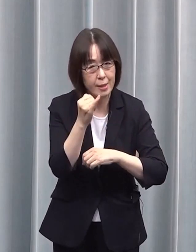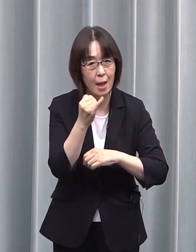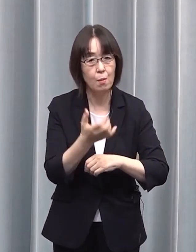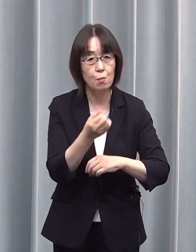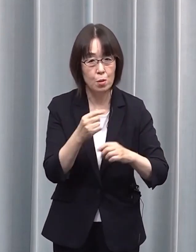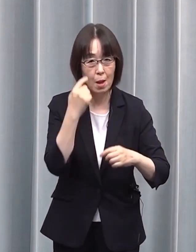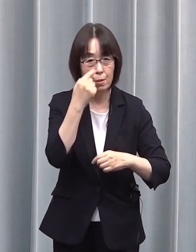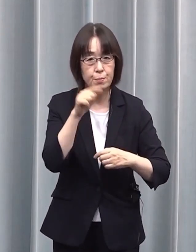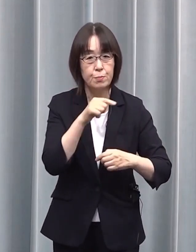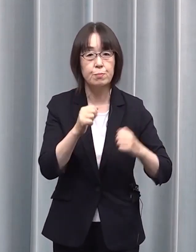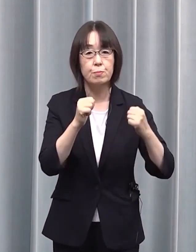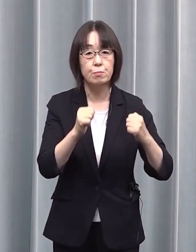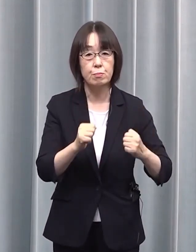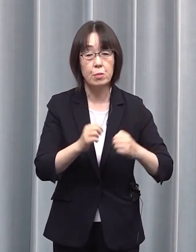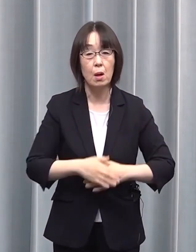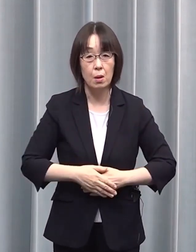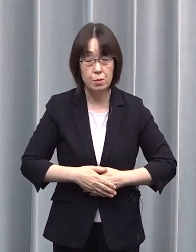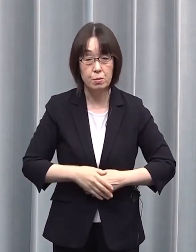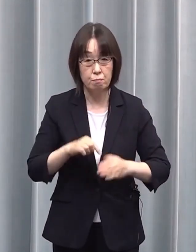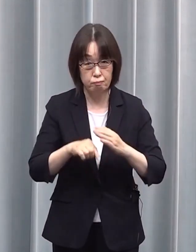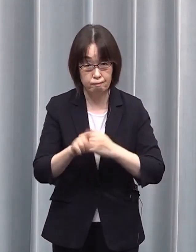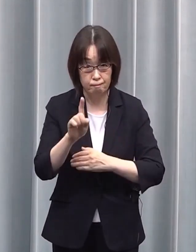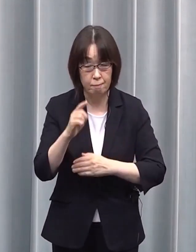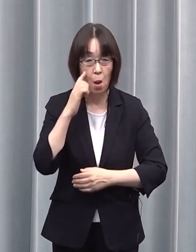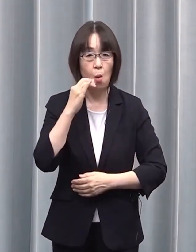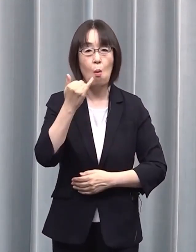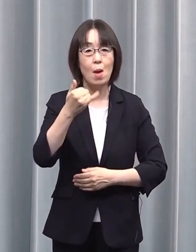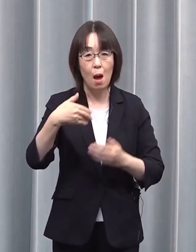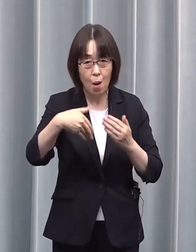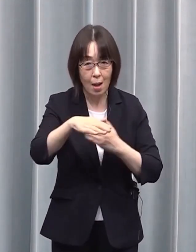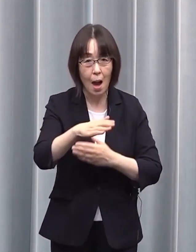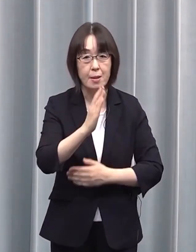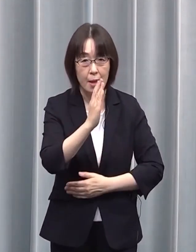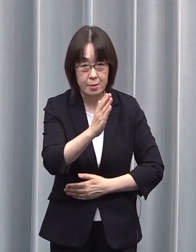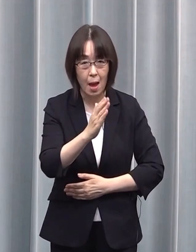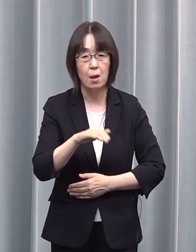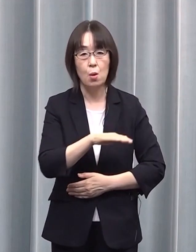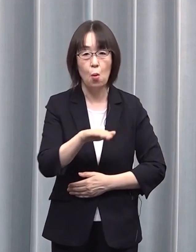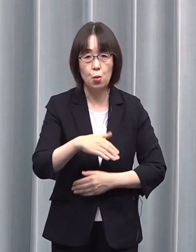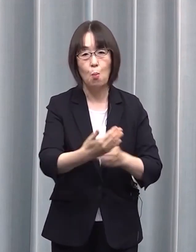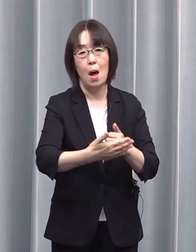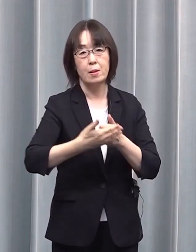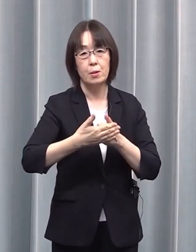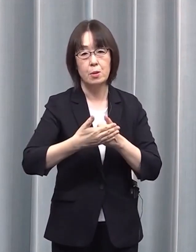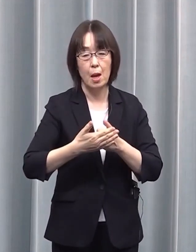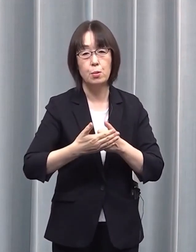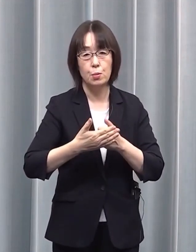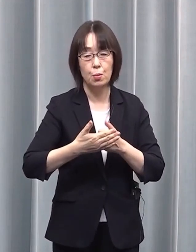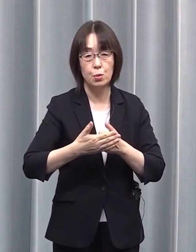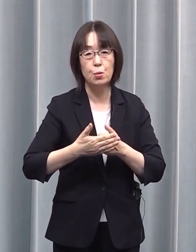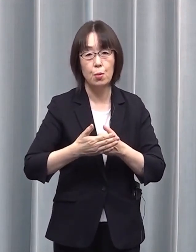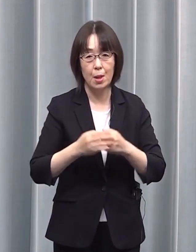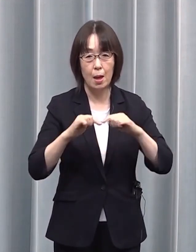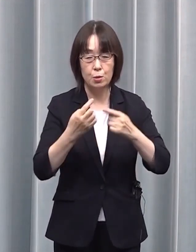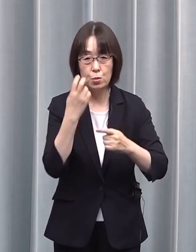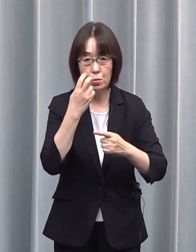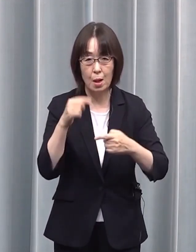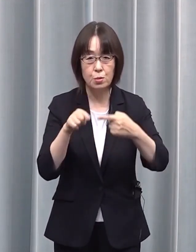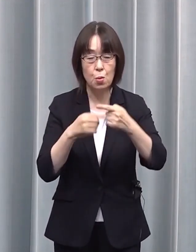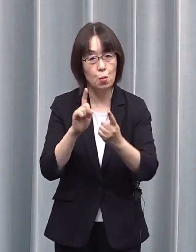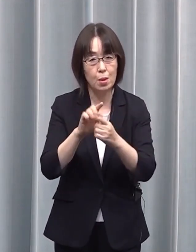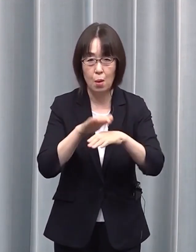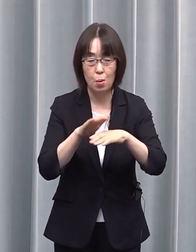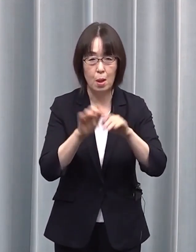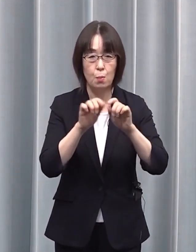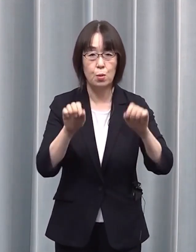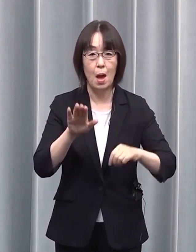ることを強制し、その見返りとしてね、子供だけは助けてやるという、こういった入管庁の対応の仕方、非常に問題だと思うんですが、